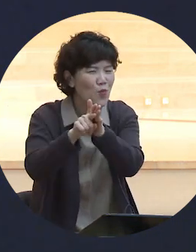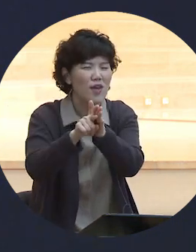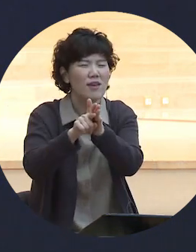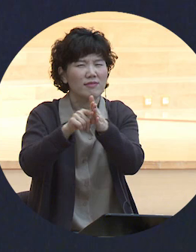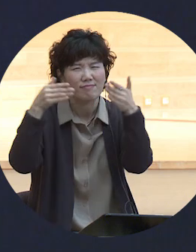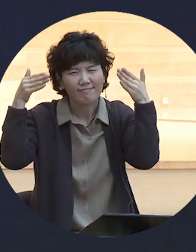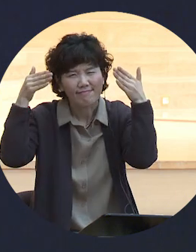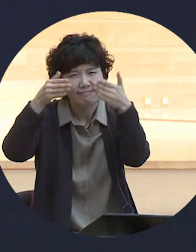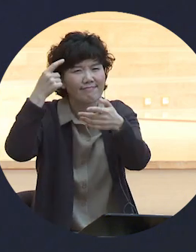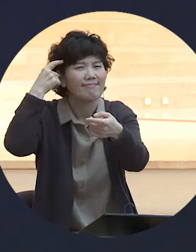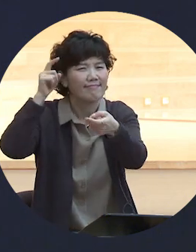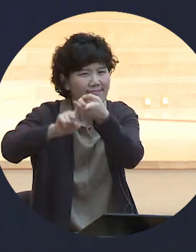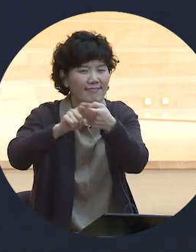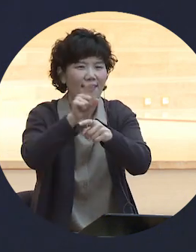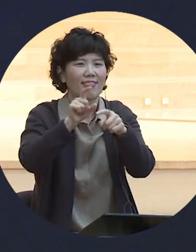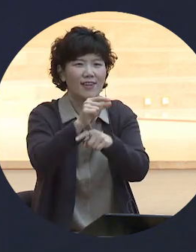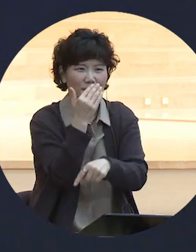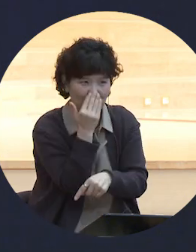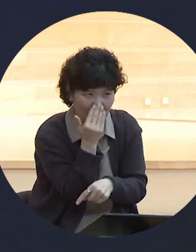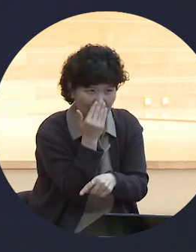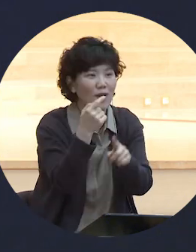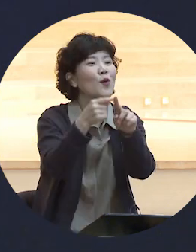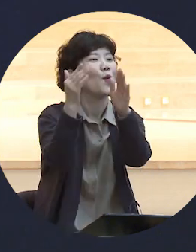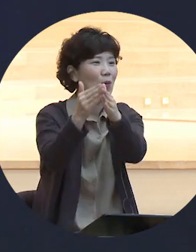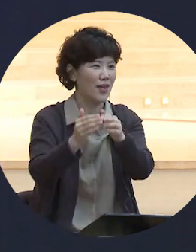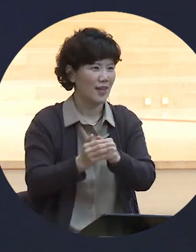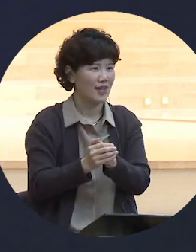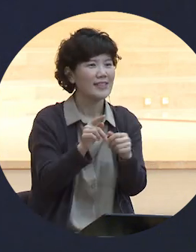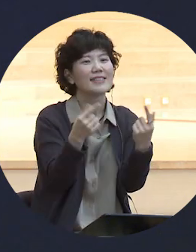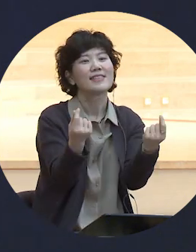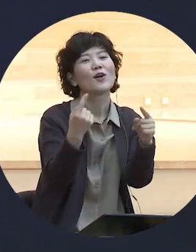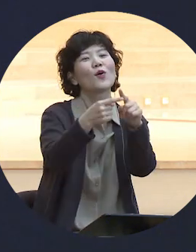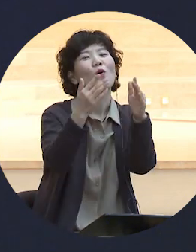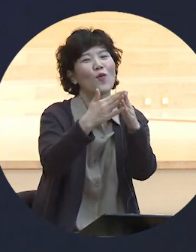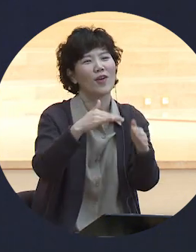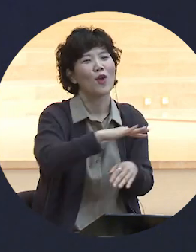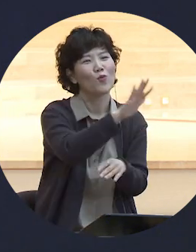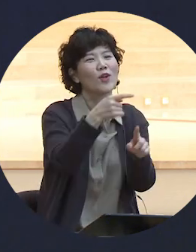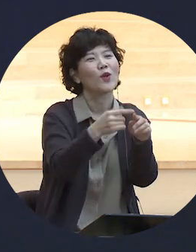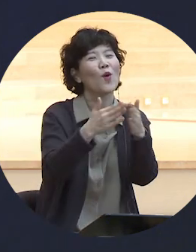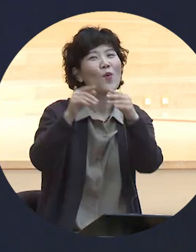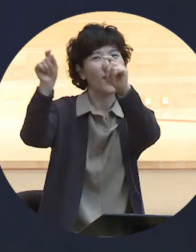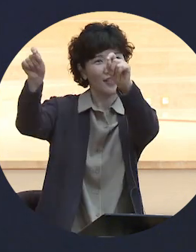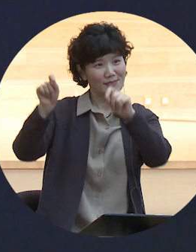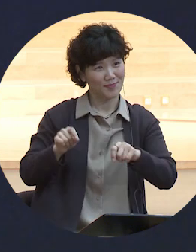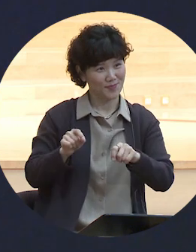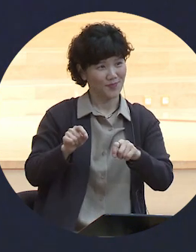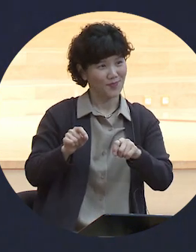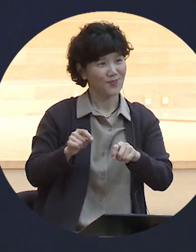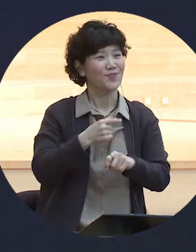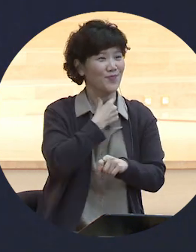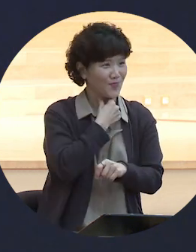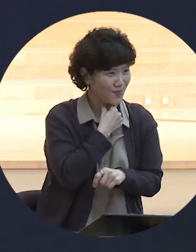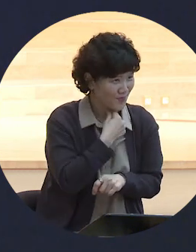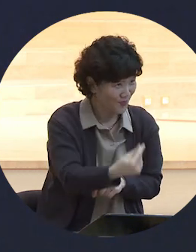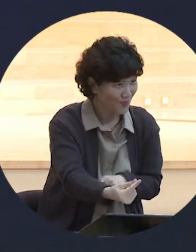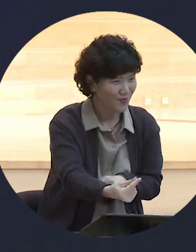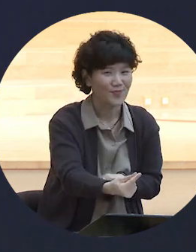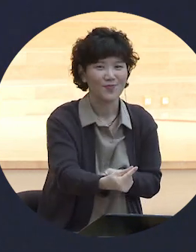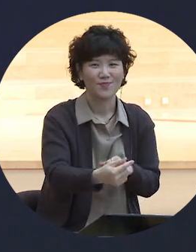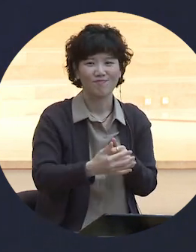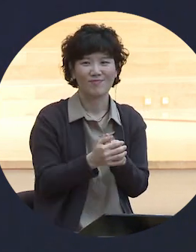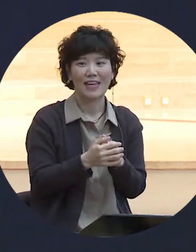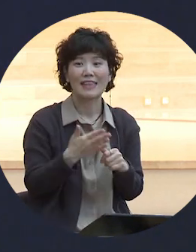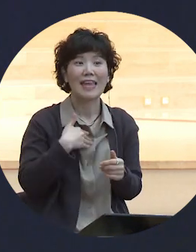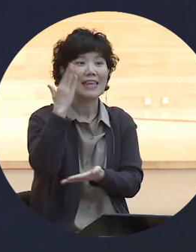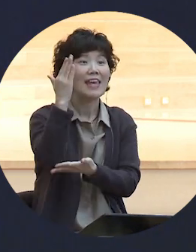관심을 가지고 더 겸손해지는 교회, 그런 교회가 우리 교회 될 수 있기를 주 예수 이름으로 축원합니다. 제가